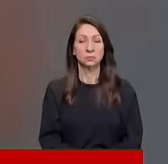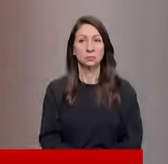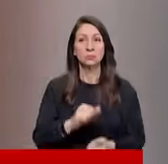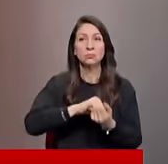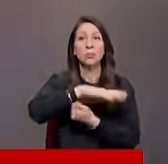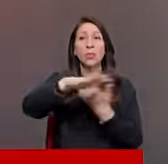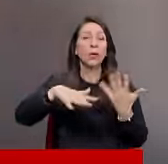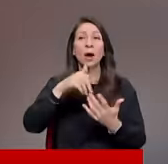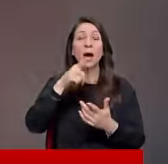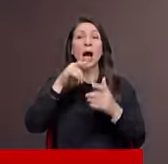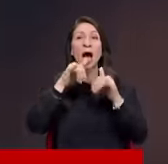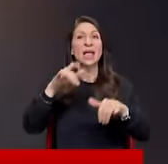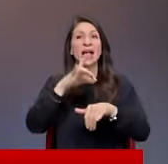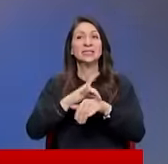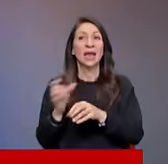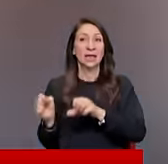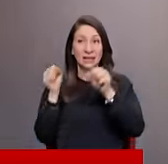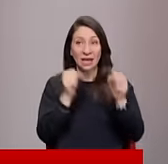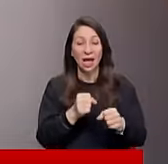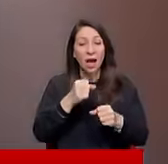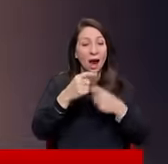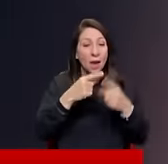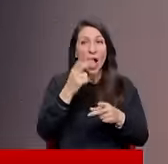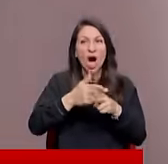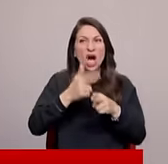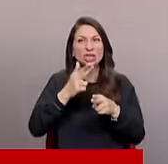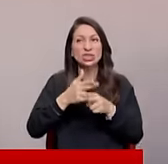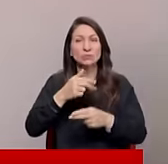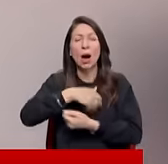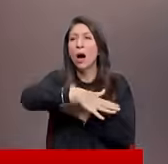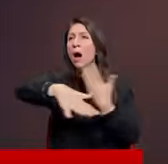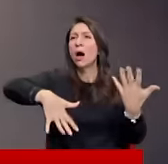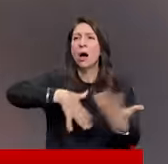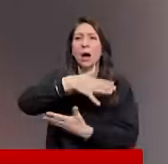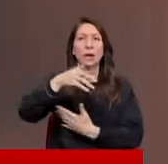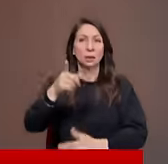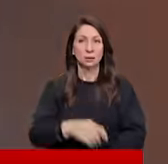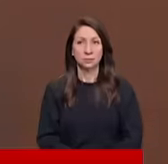Kavgada yaralananlar aynı hastaneye getirildi. Yakınları acil servisi birbirine kattı.